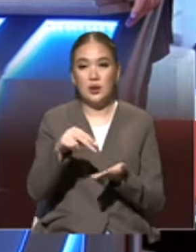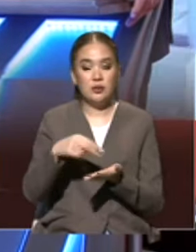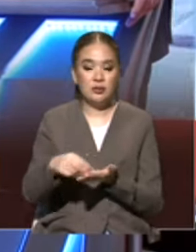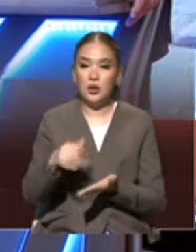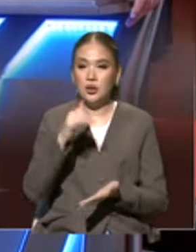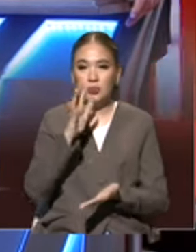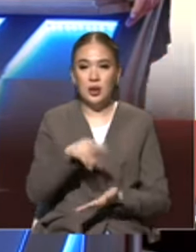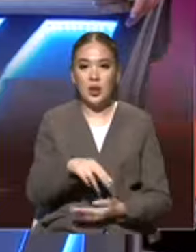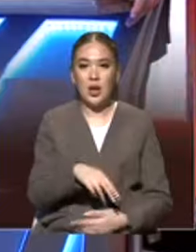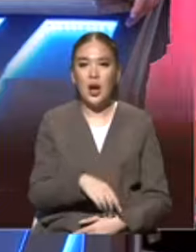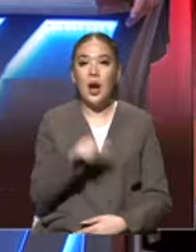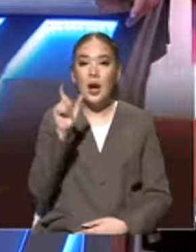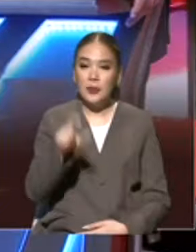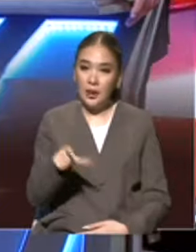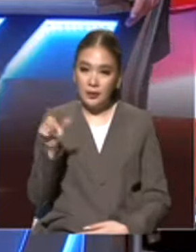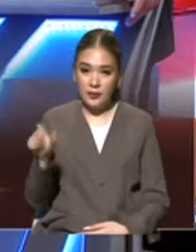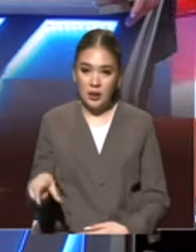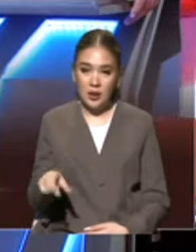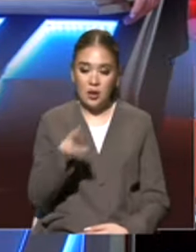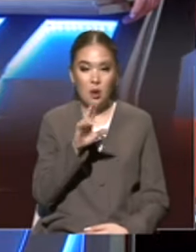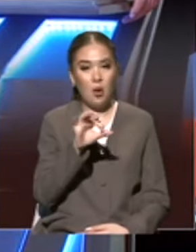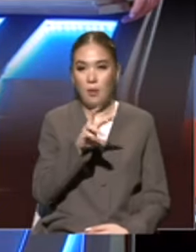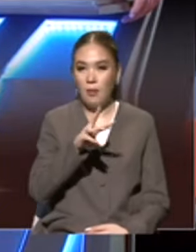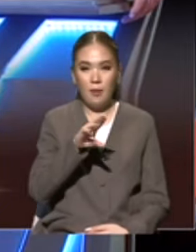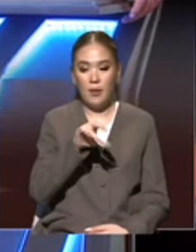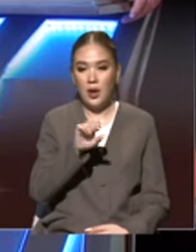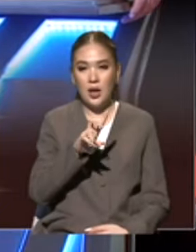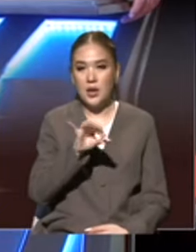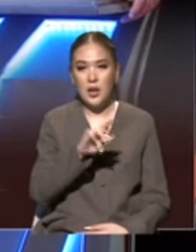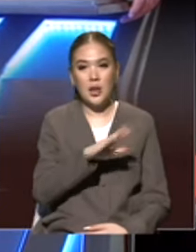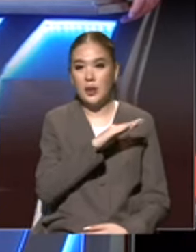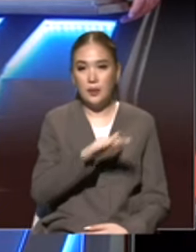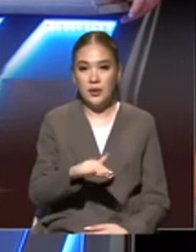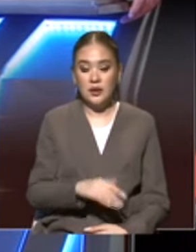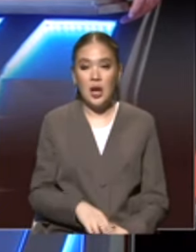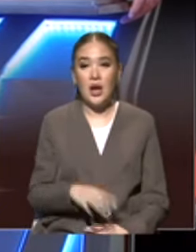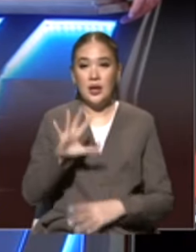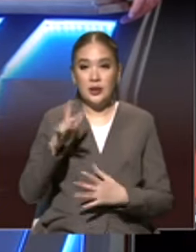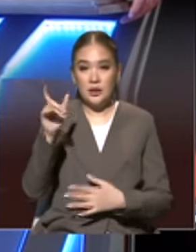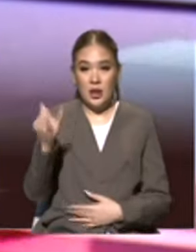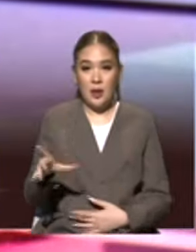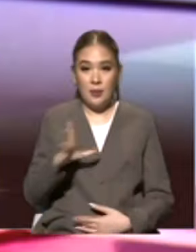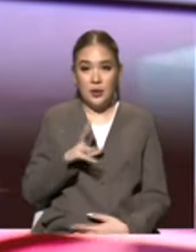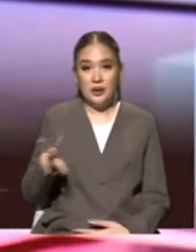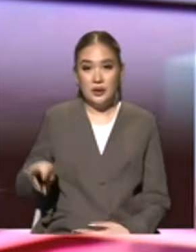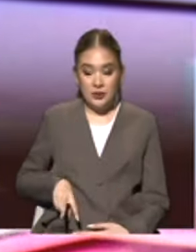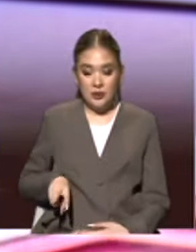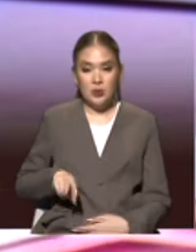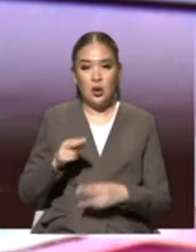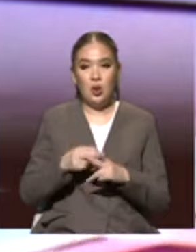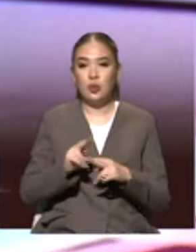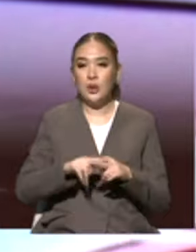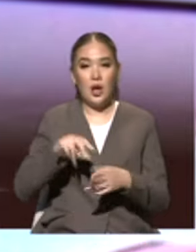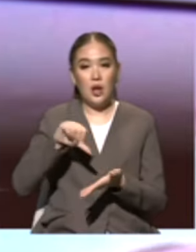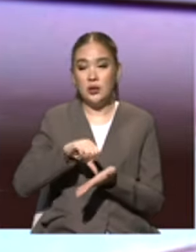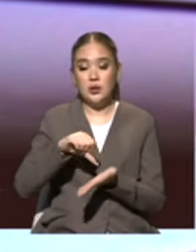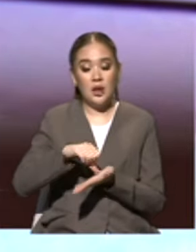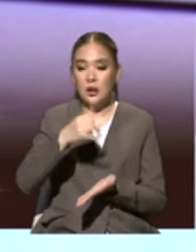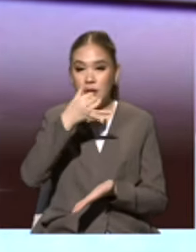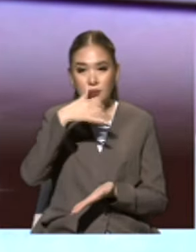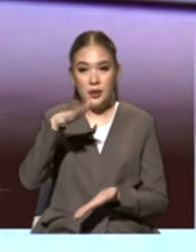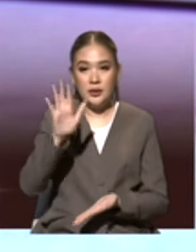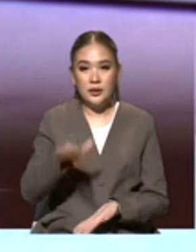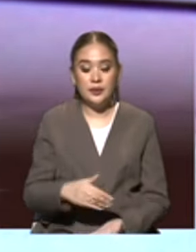компания емес. Ол адамдар. Сонымен қатар ол адамдар компанияның басшысы болған жағдайда. Өте жақсы ғой. Қатыса алмайды. Иә, бірақ